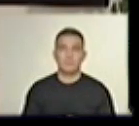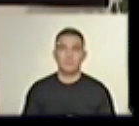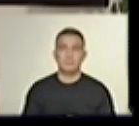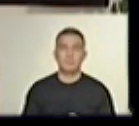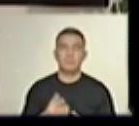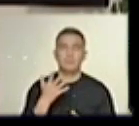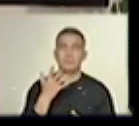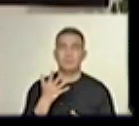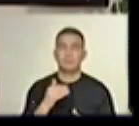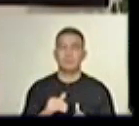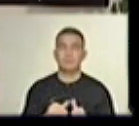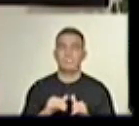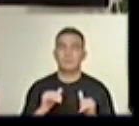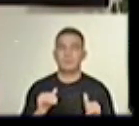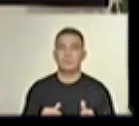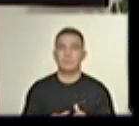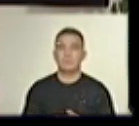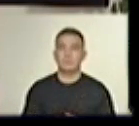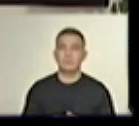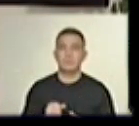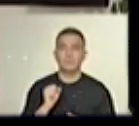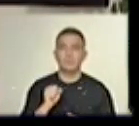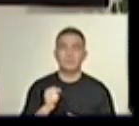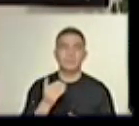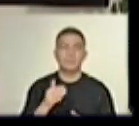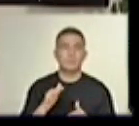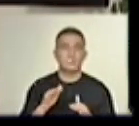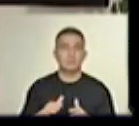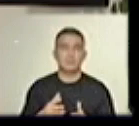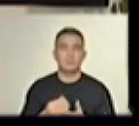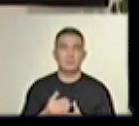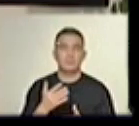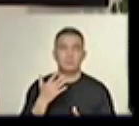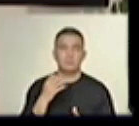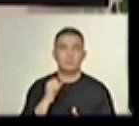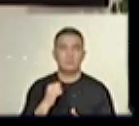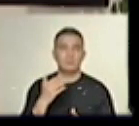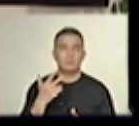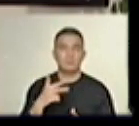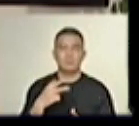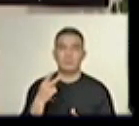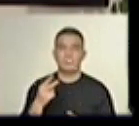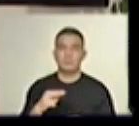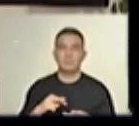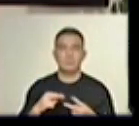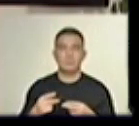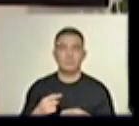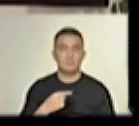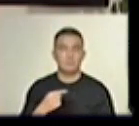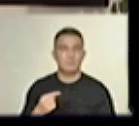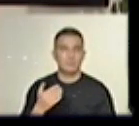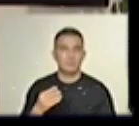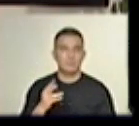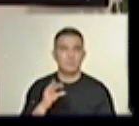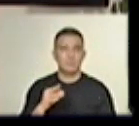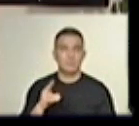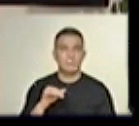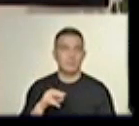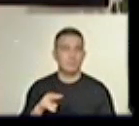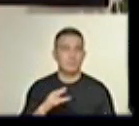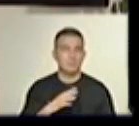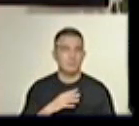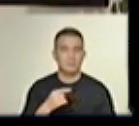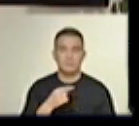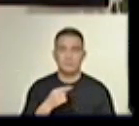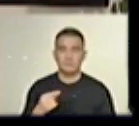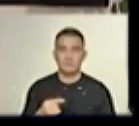5 ko'paytirilgan A ning o'rniga minus 32 ni qo'yamiz. Minus 32 ning moduli